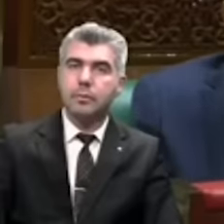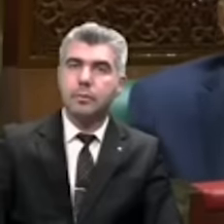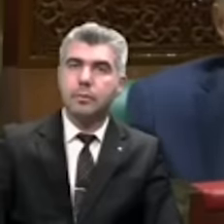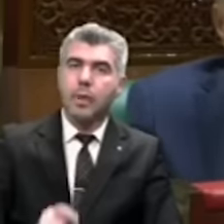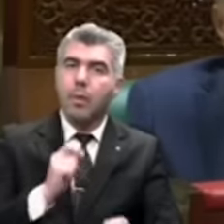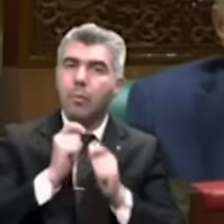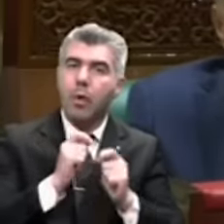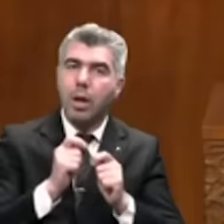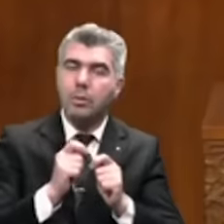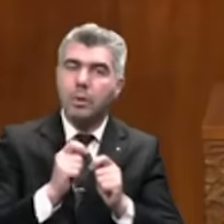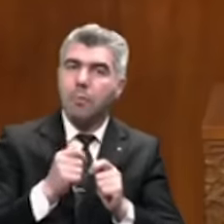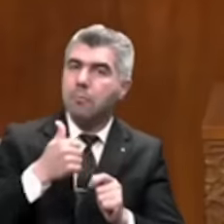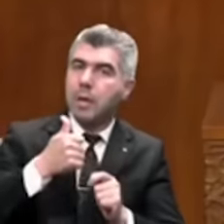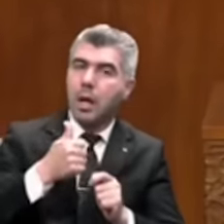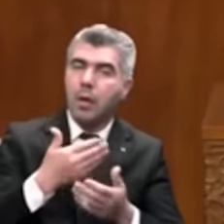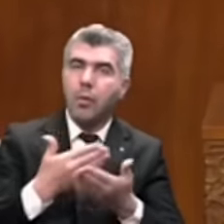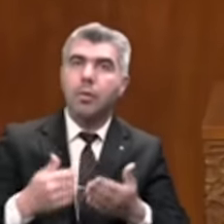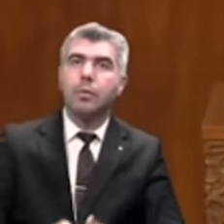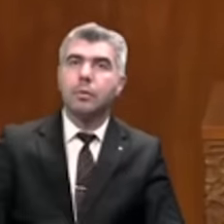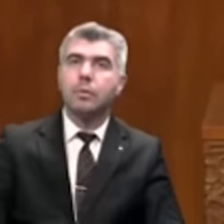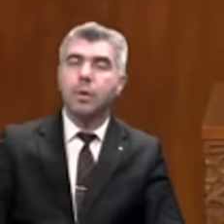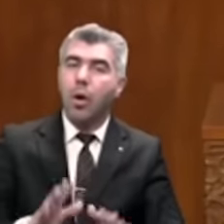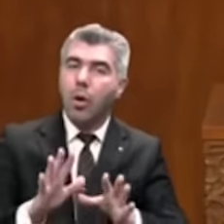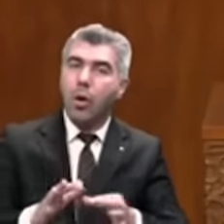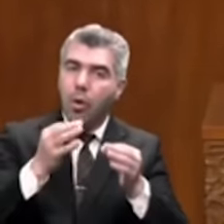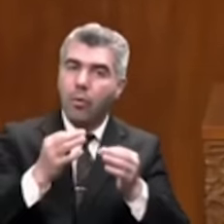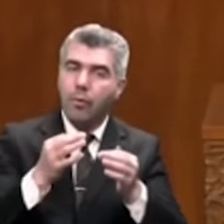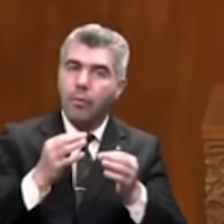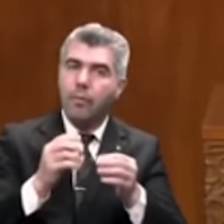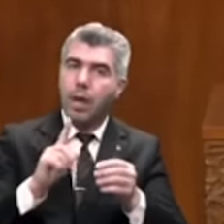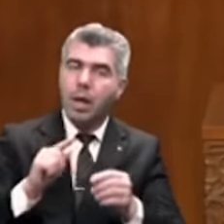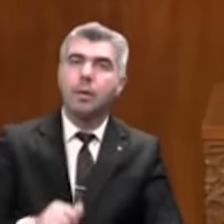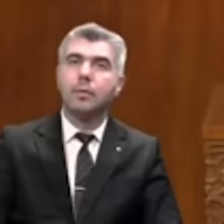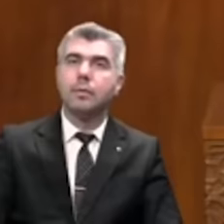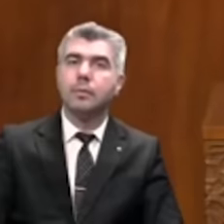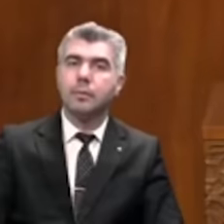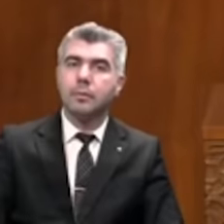كنتناقشوا بإيجابية وكنحاولوا نلقاو الحلول.